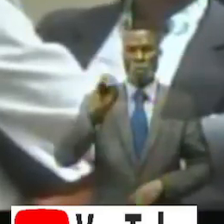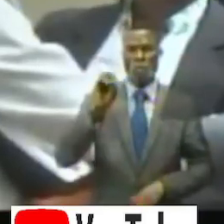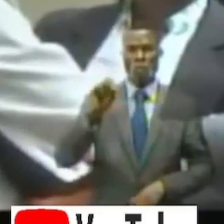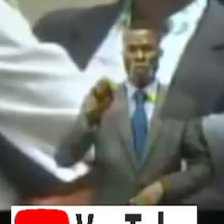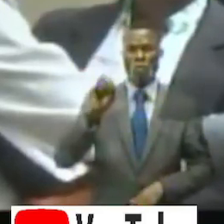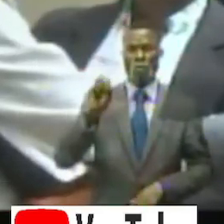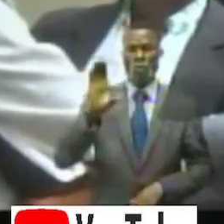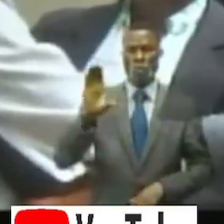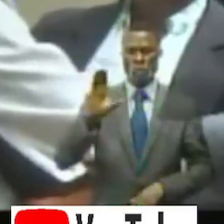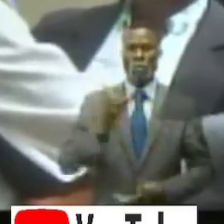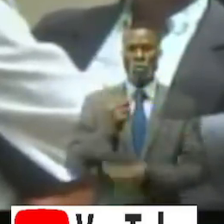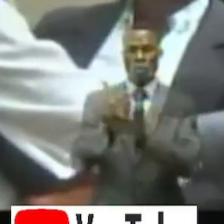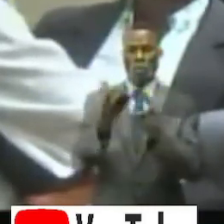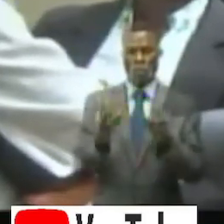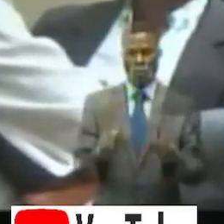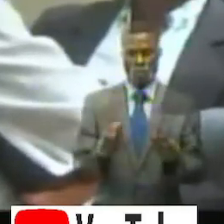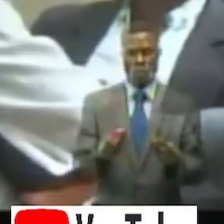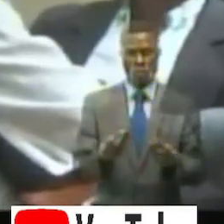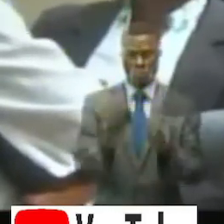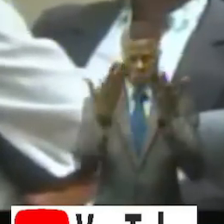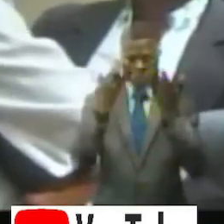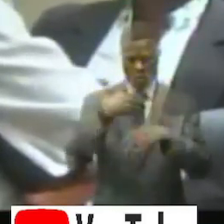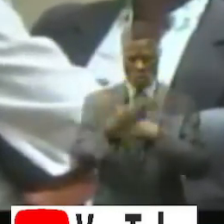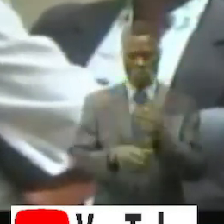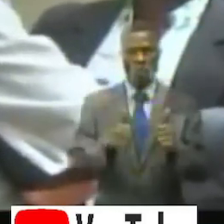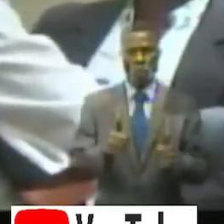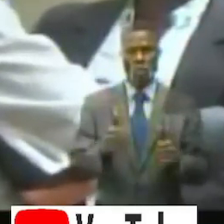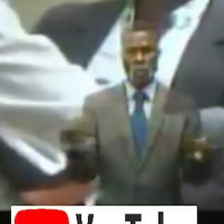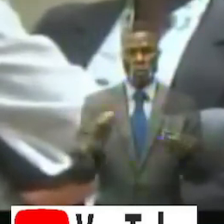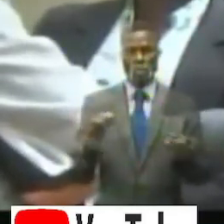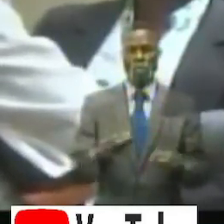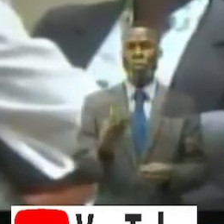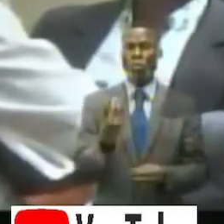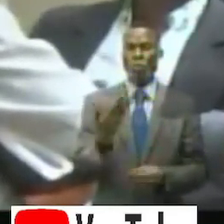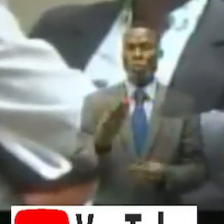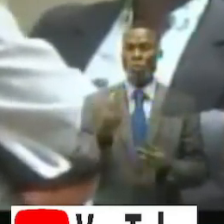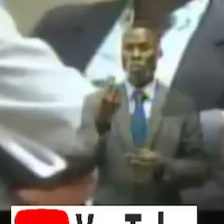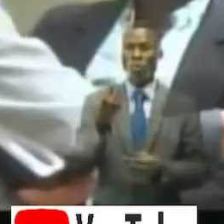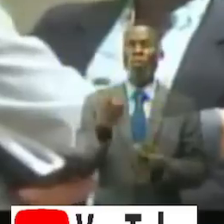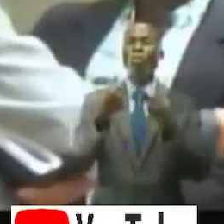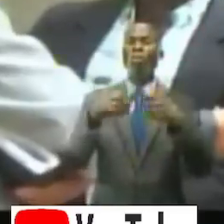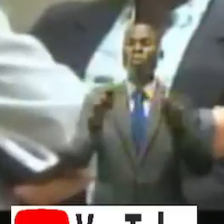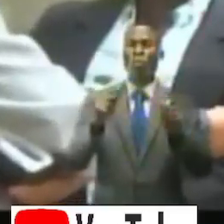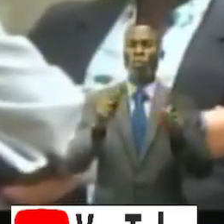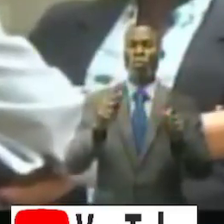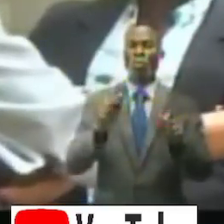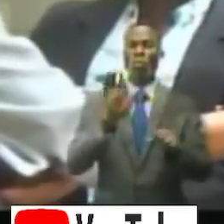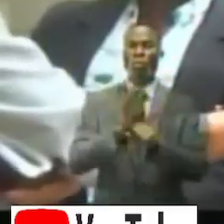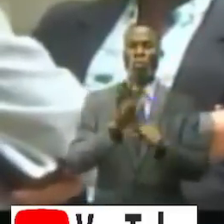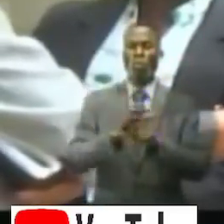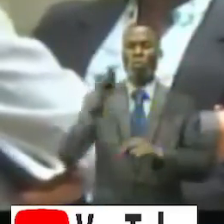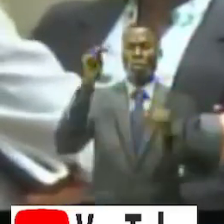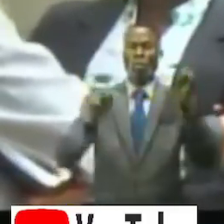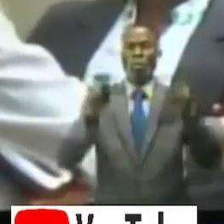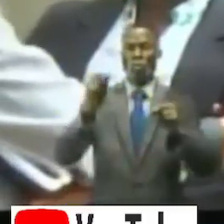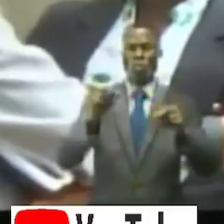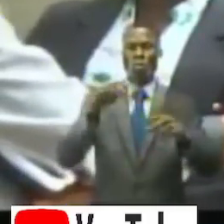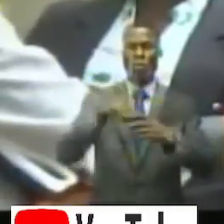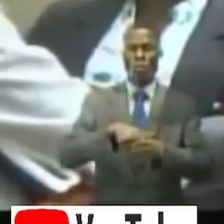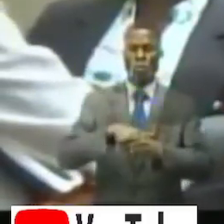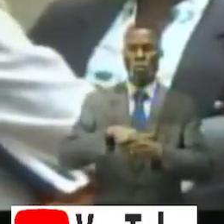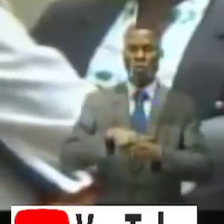facilite pour que cette étude puisse être bien menée, afin que le prix qui est pratiqué à différents niveaux, au niveau